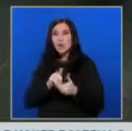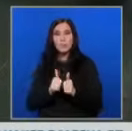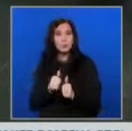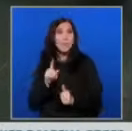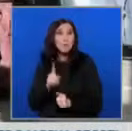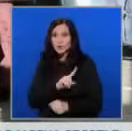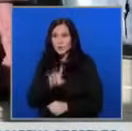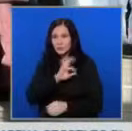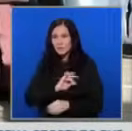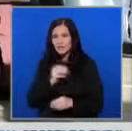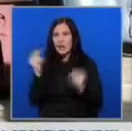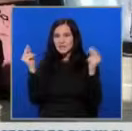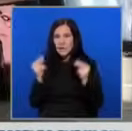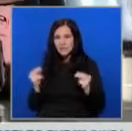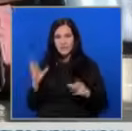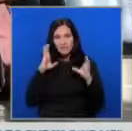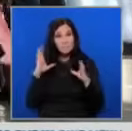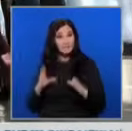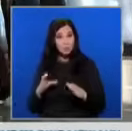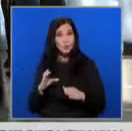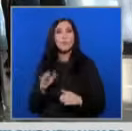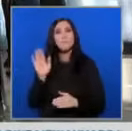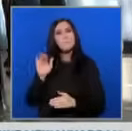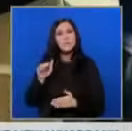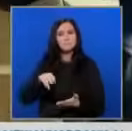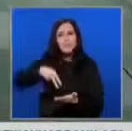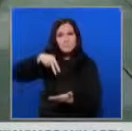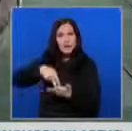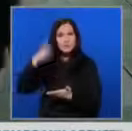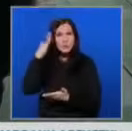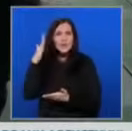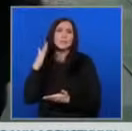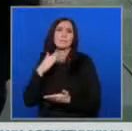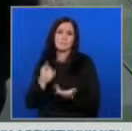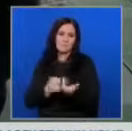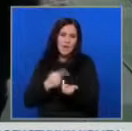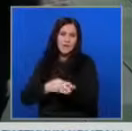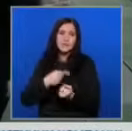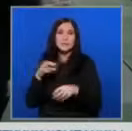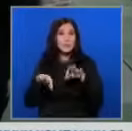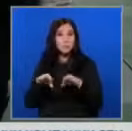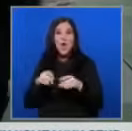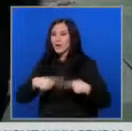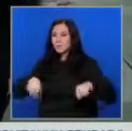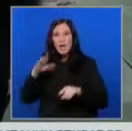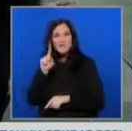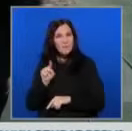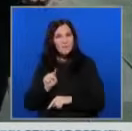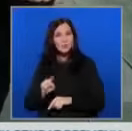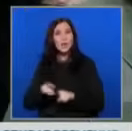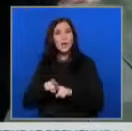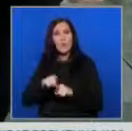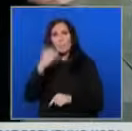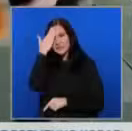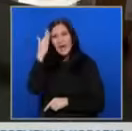и да не могат да съставят правителство, което би изправило страната пред каскада от избори, а регионалните въпроси като признаването на